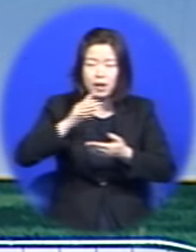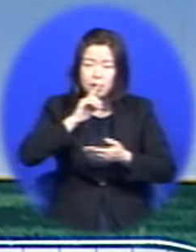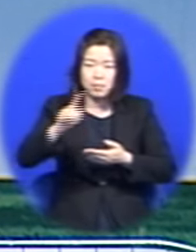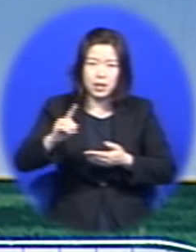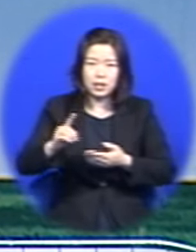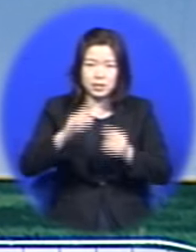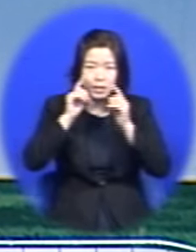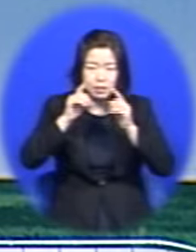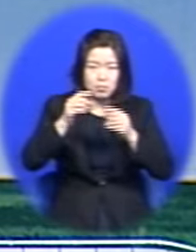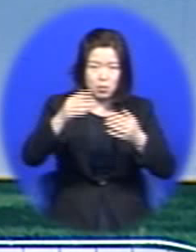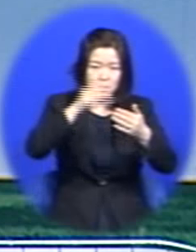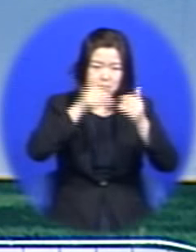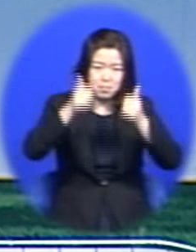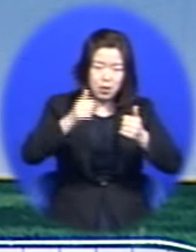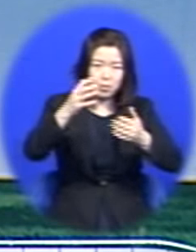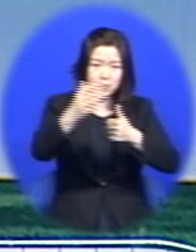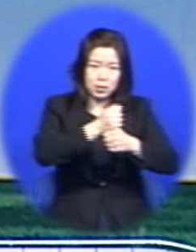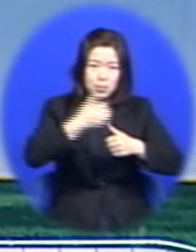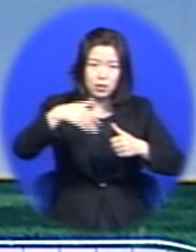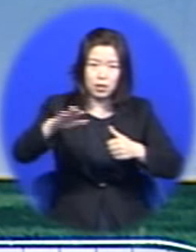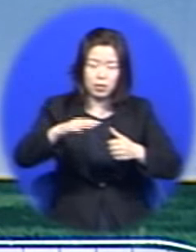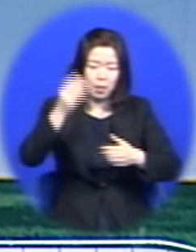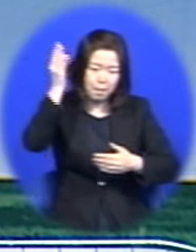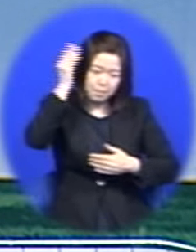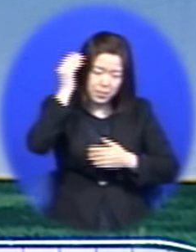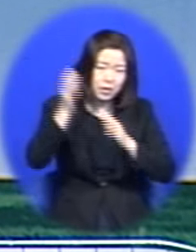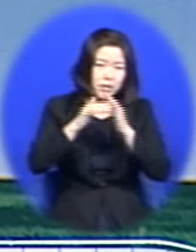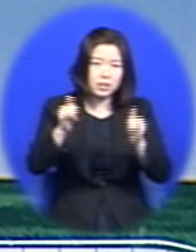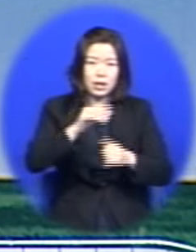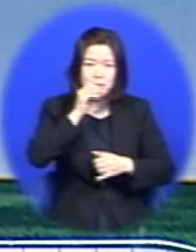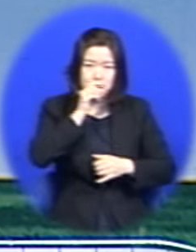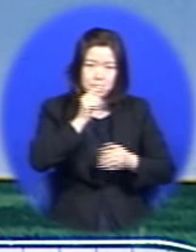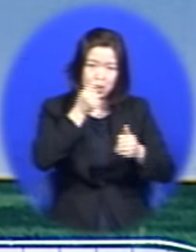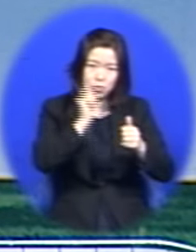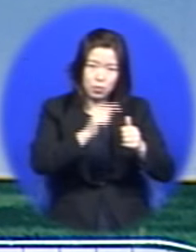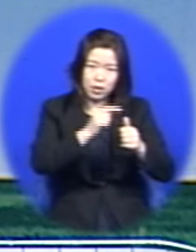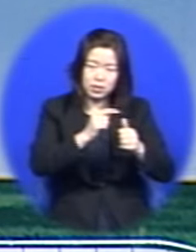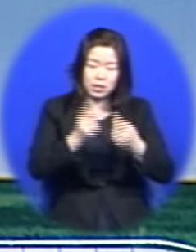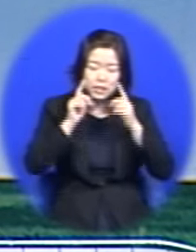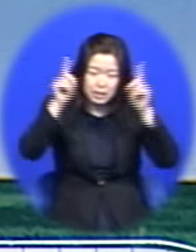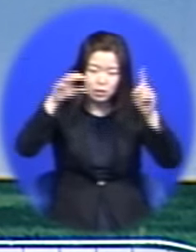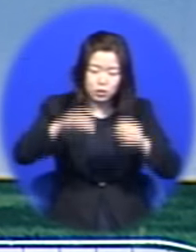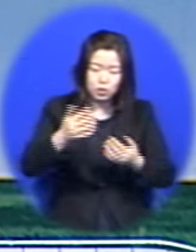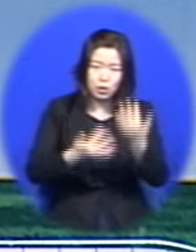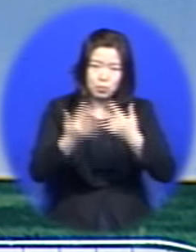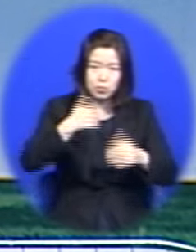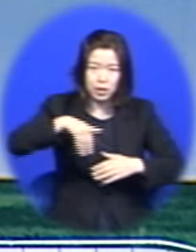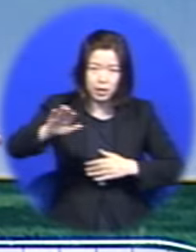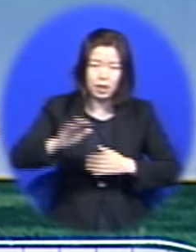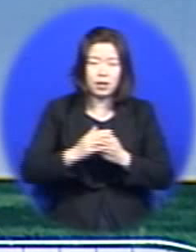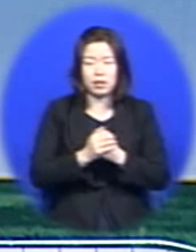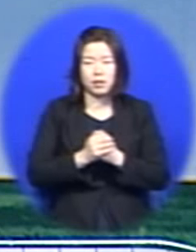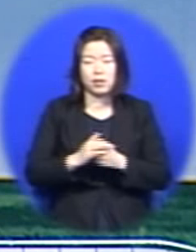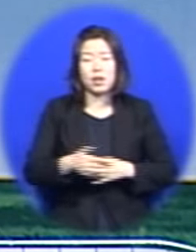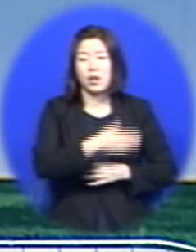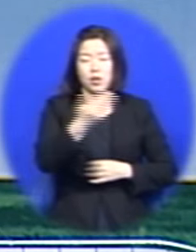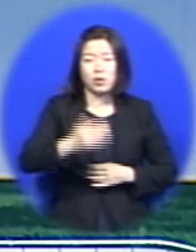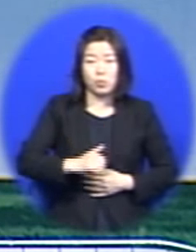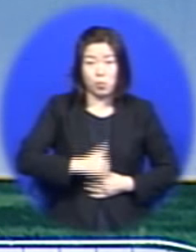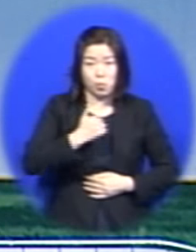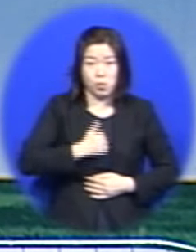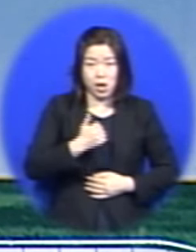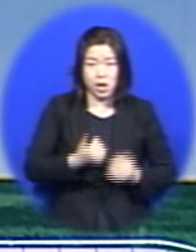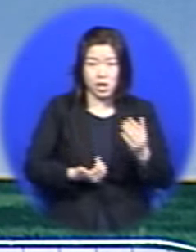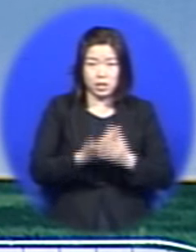되고 미련한 놈이라 하는 자는 지옥불에 들어가게 되리라. 여러분, 화날 일이 있으면 괜히 화가